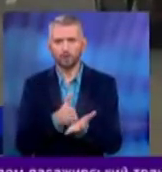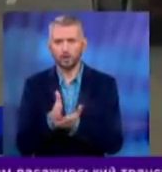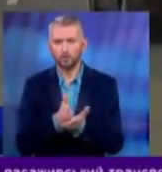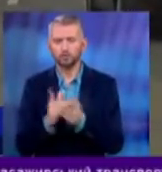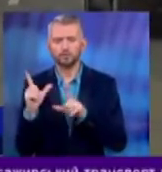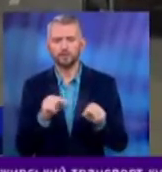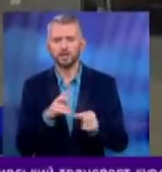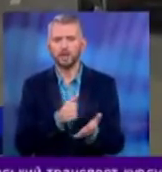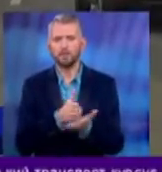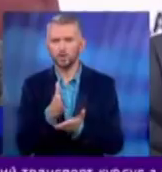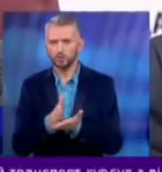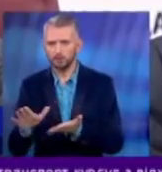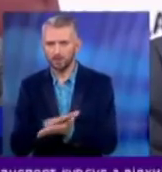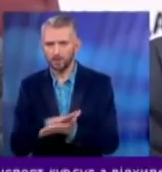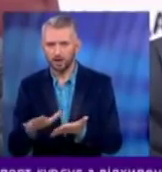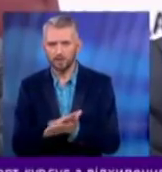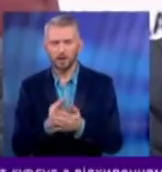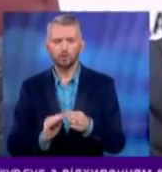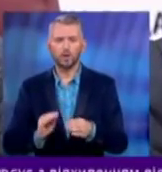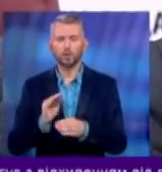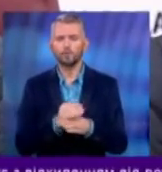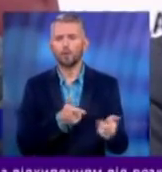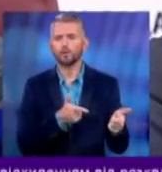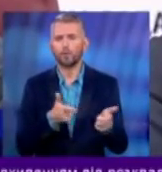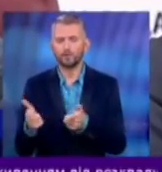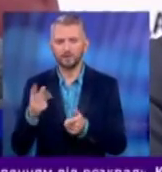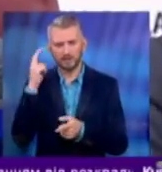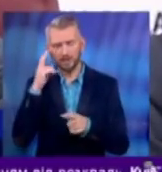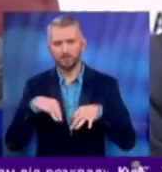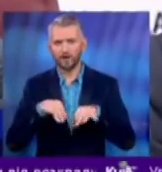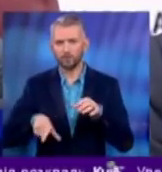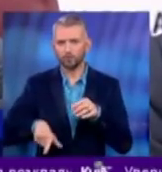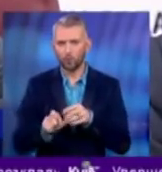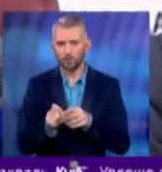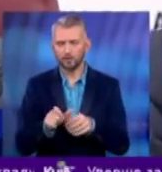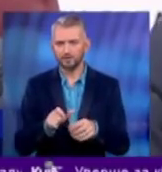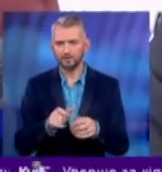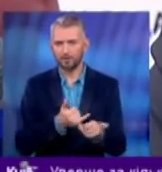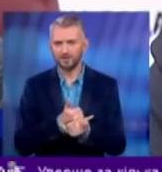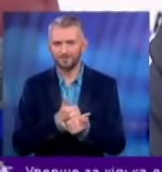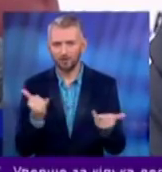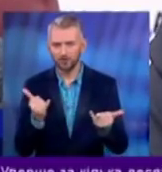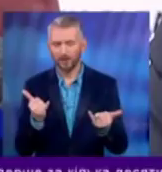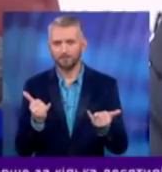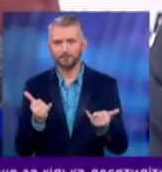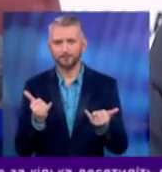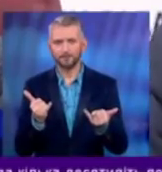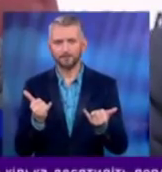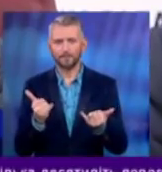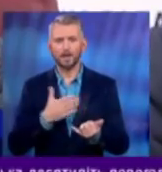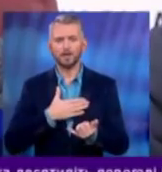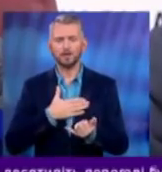вийшли на маршрути прибирання. Додаткову готовність «Київавтодору» забезпечила якраз